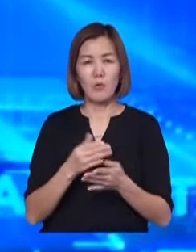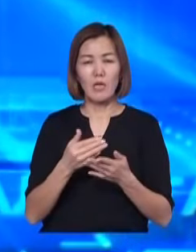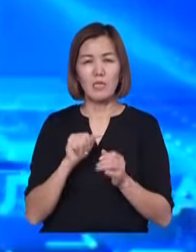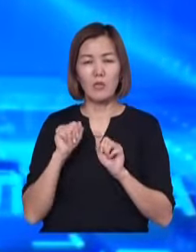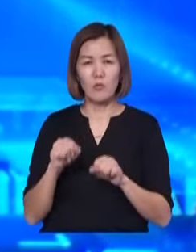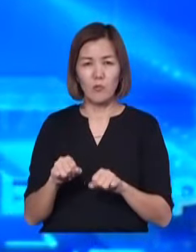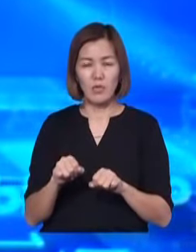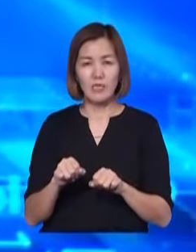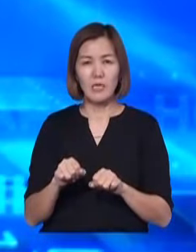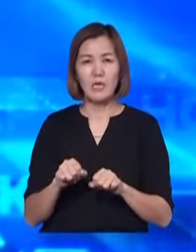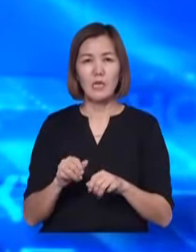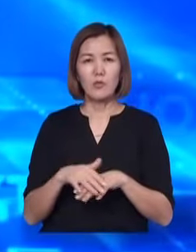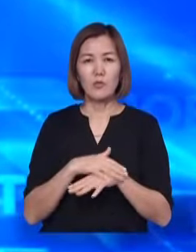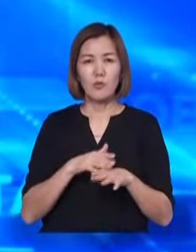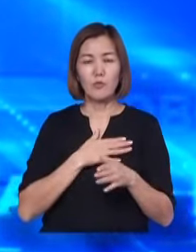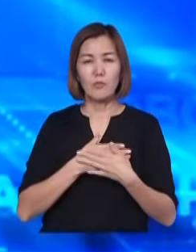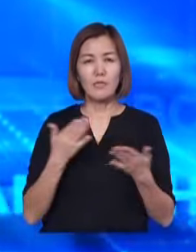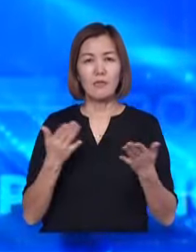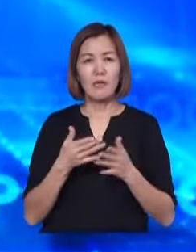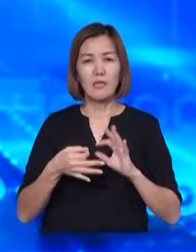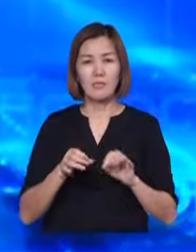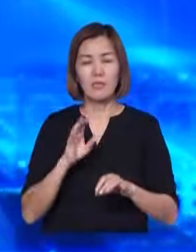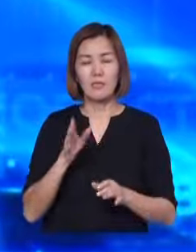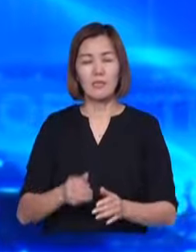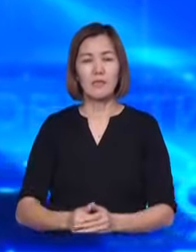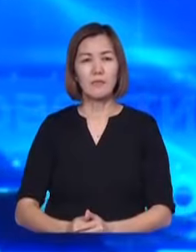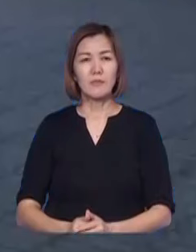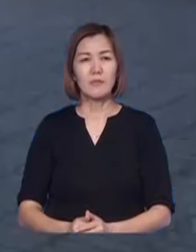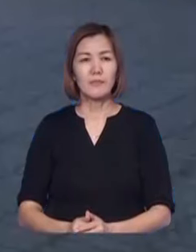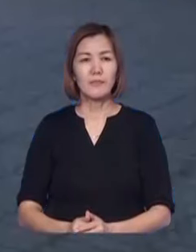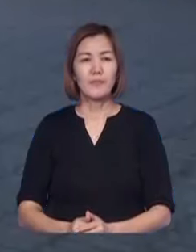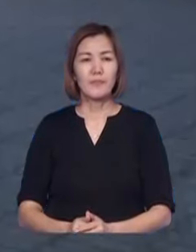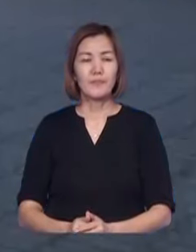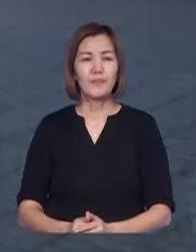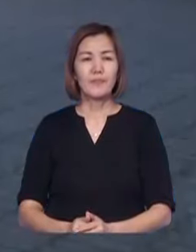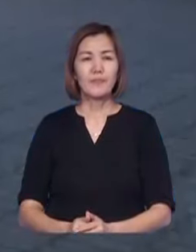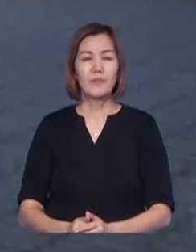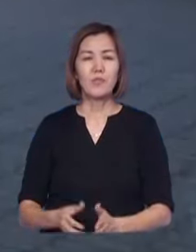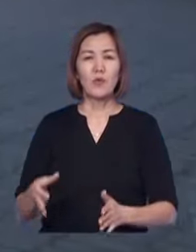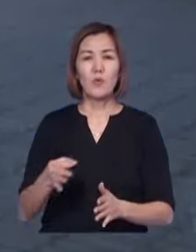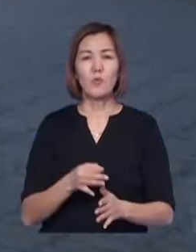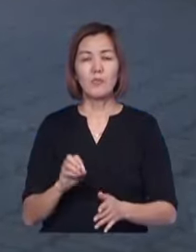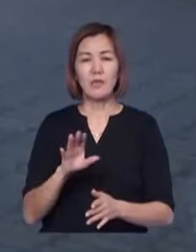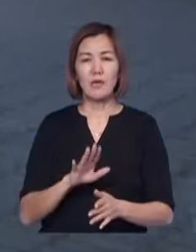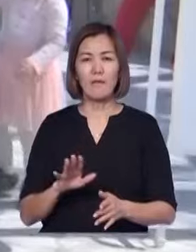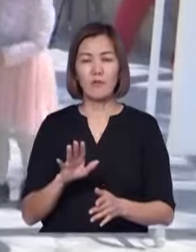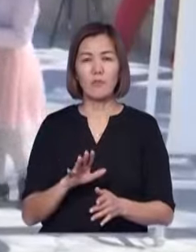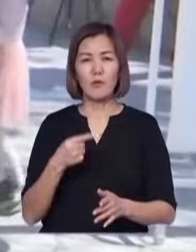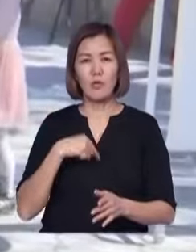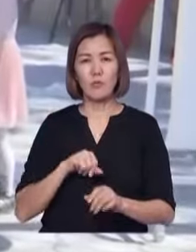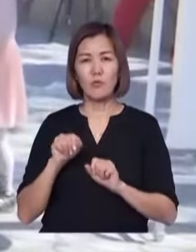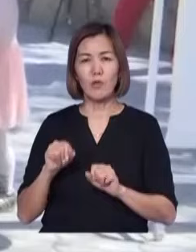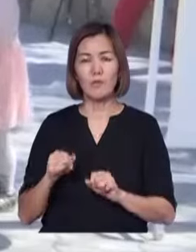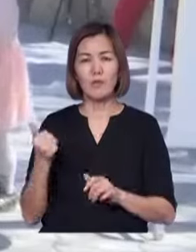алдын алады, тұрғындардың белсенділігі қалай? Камила Тыныштай тарқатсын. Облыста европалық иммундау науқаны